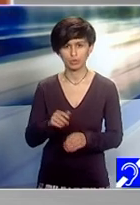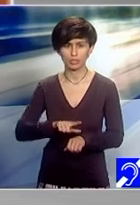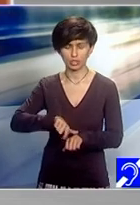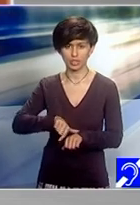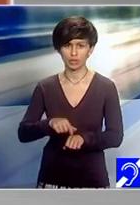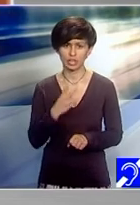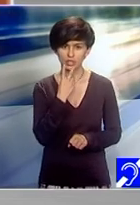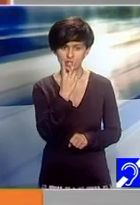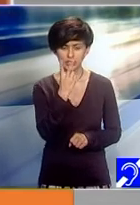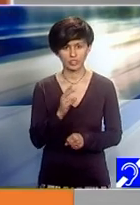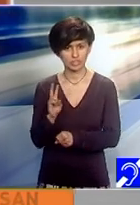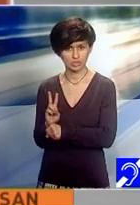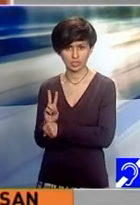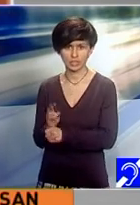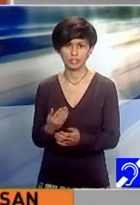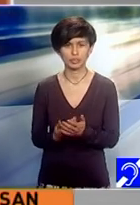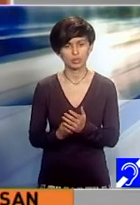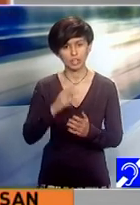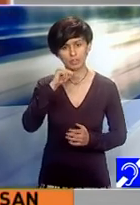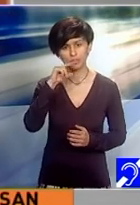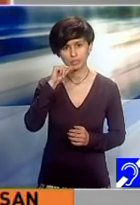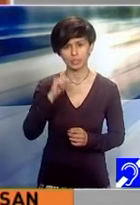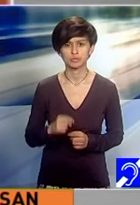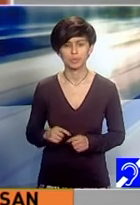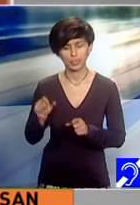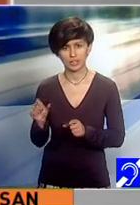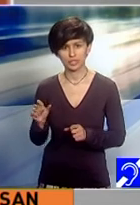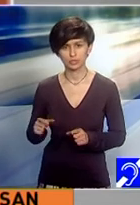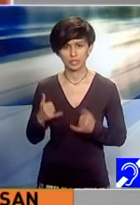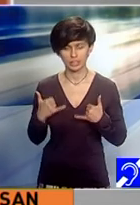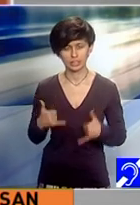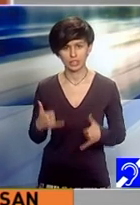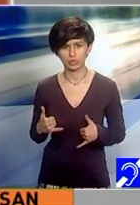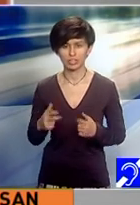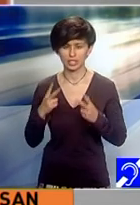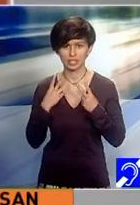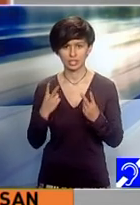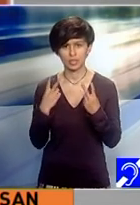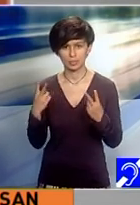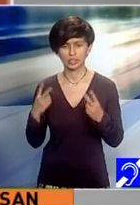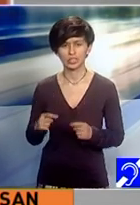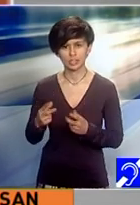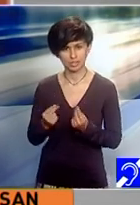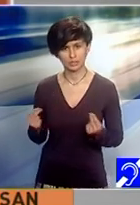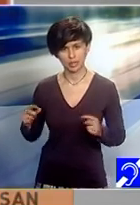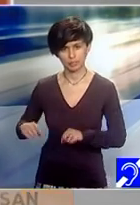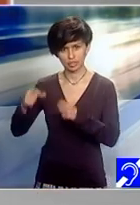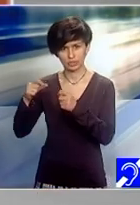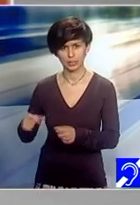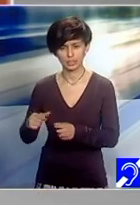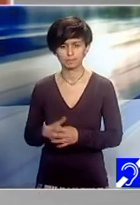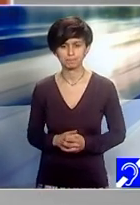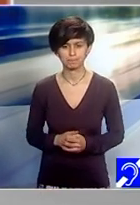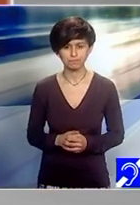urmăriți cu atenție, deoarece vom aborda subiecte importante de actualitate din mai multe domenii. Pentru început vom discuta despre programul